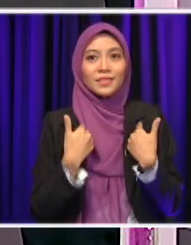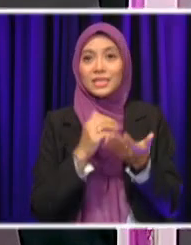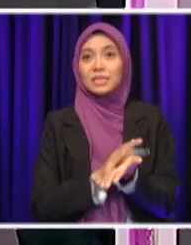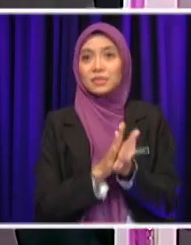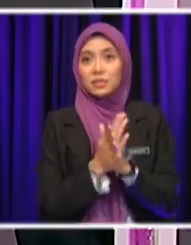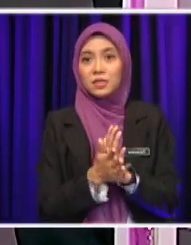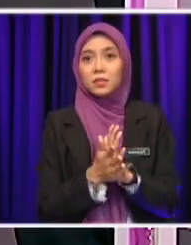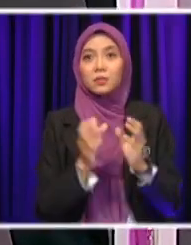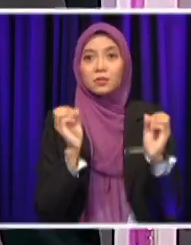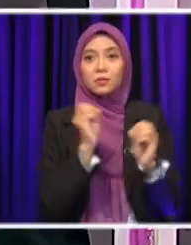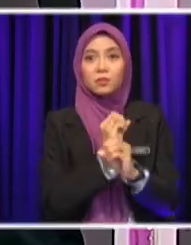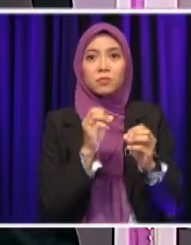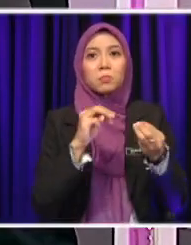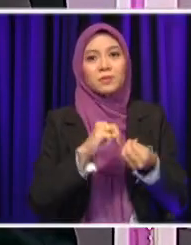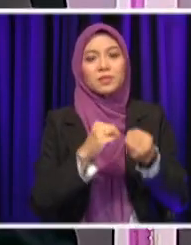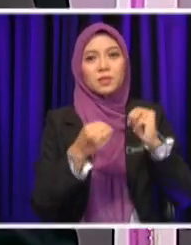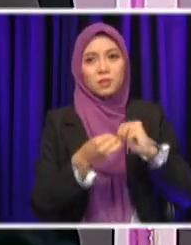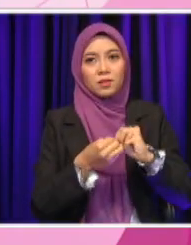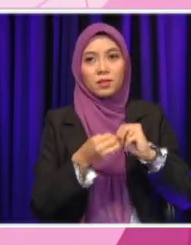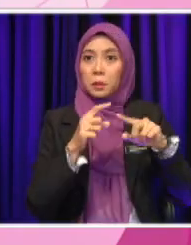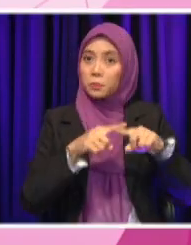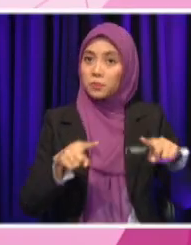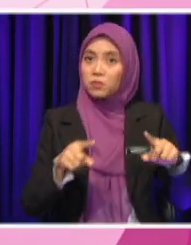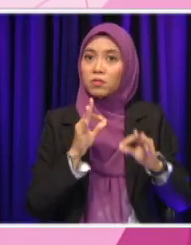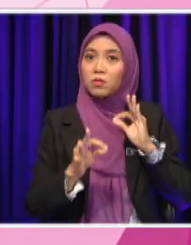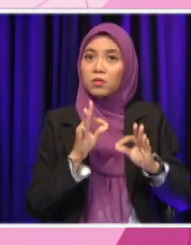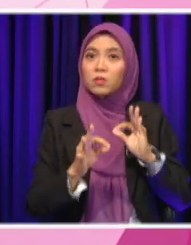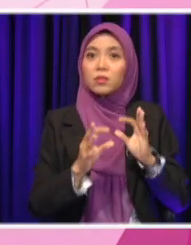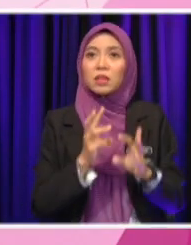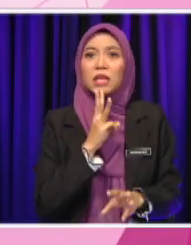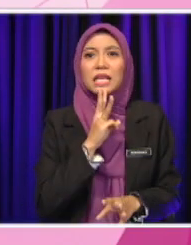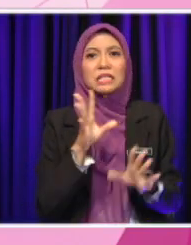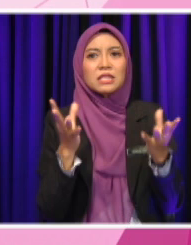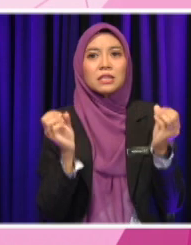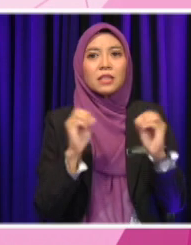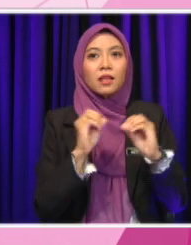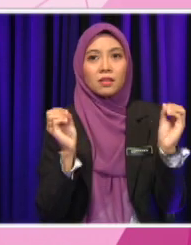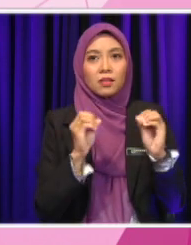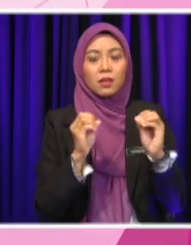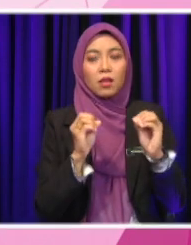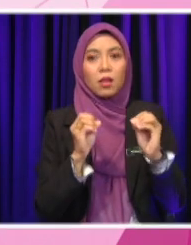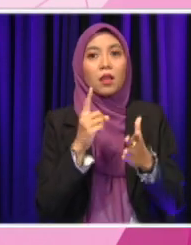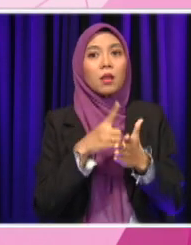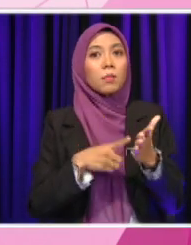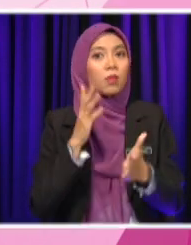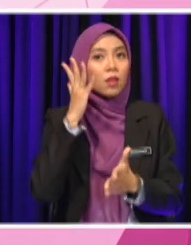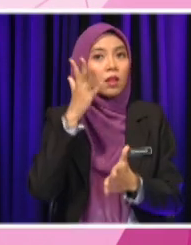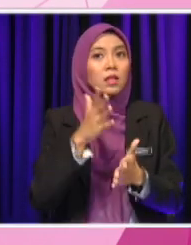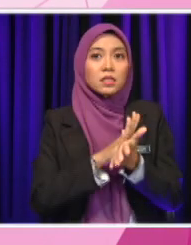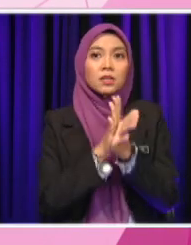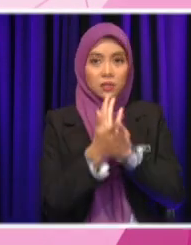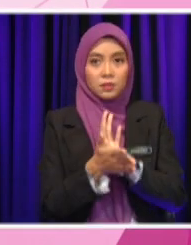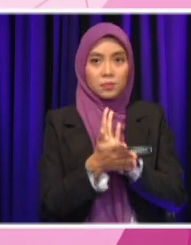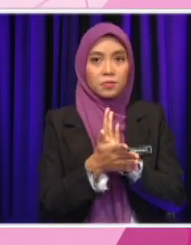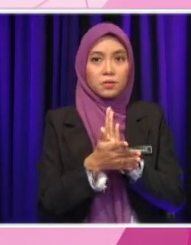masalah berlaku apabila tiada air, Aiman. Kalau Aiman baca kat sini kan, apa yang berlaku apabila tiada air, Aiman? Bila tiada